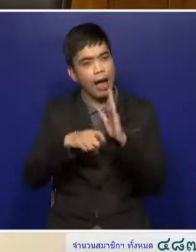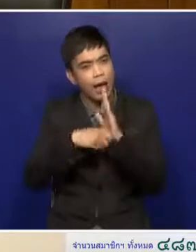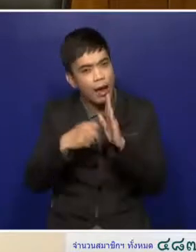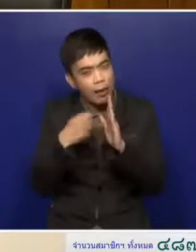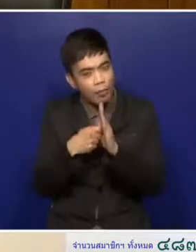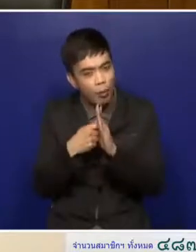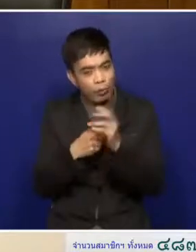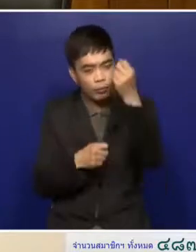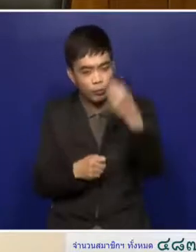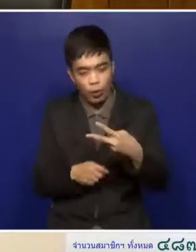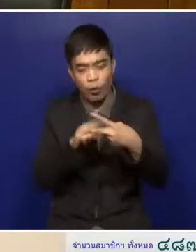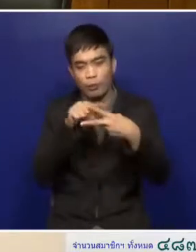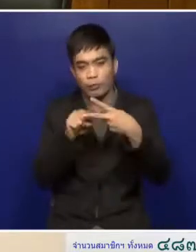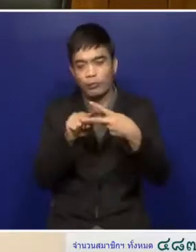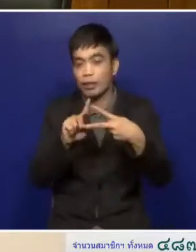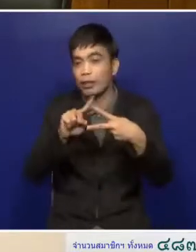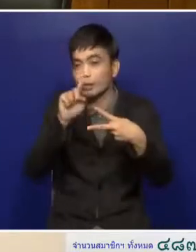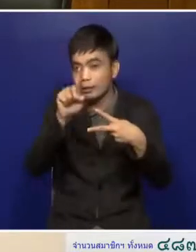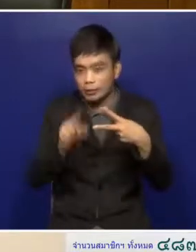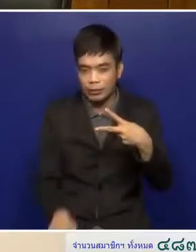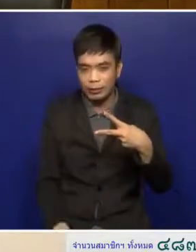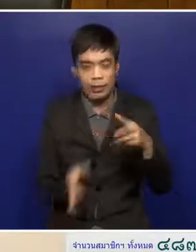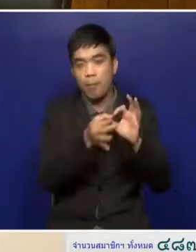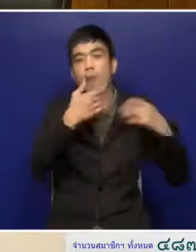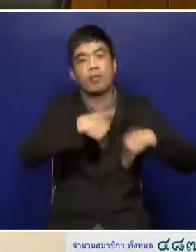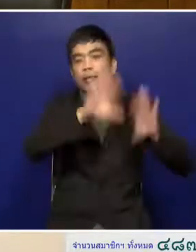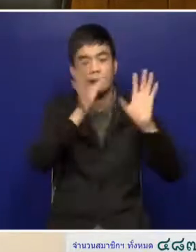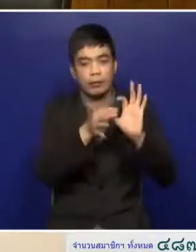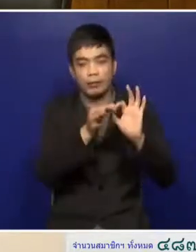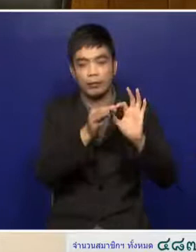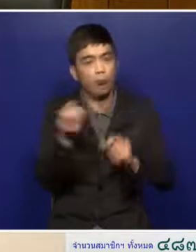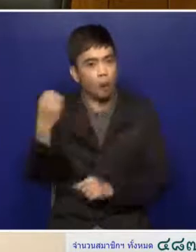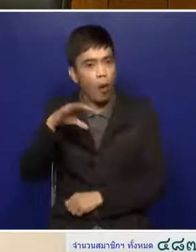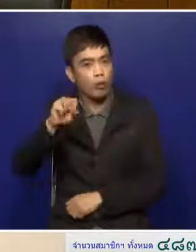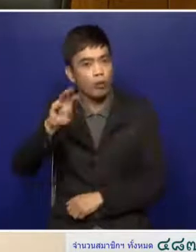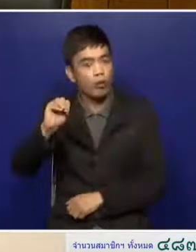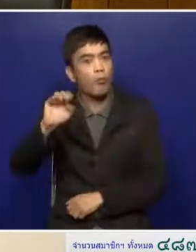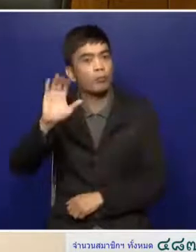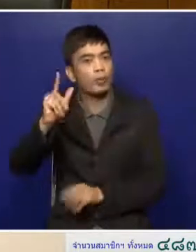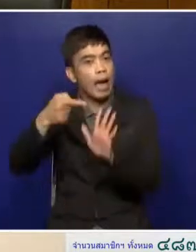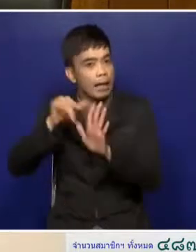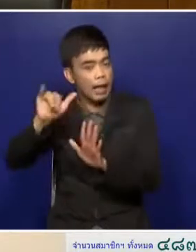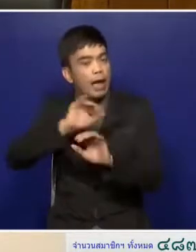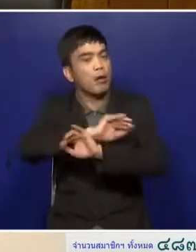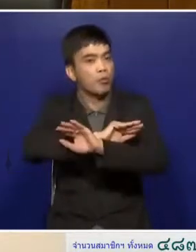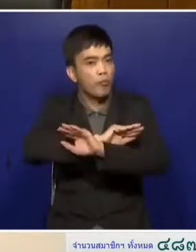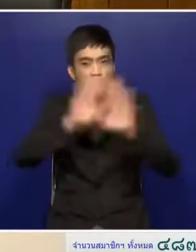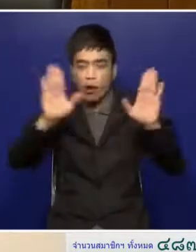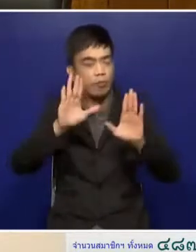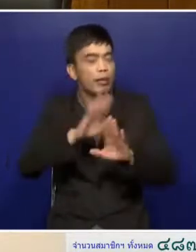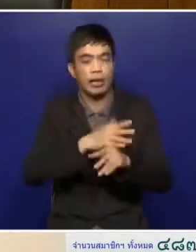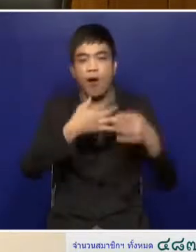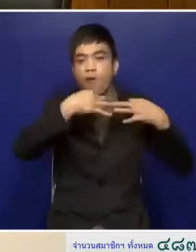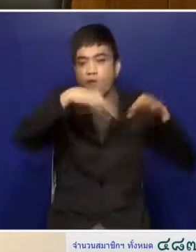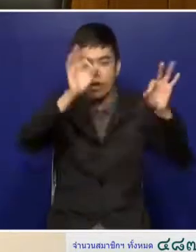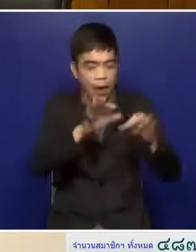มีอยู่2ส่วนส่วนแรกก็คือปลดล็อกไปเลยแบบคุณสมชายว่าเสรีไม่ต้องมีอะไรควบคุมส่วนที่